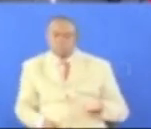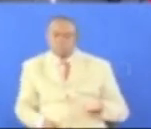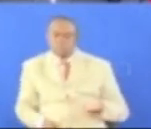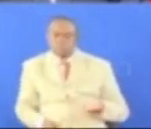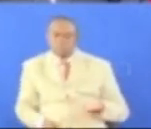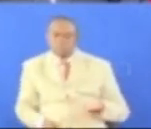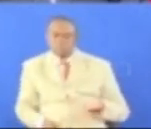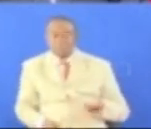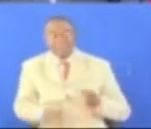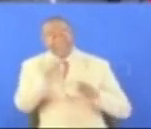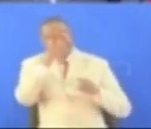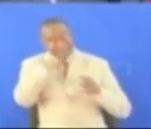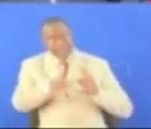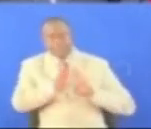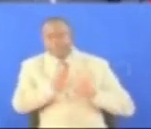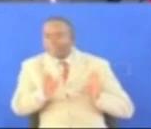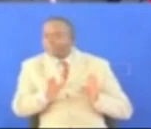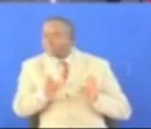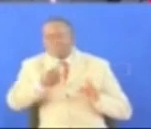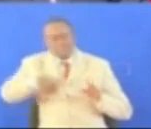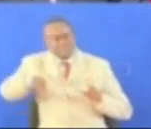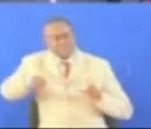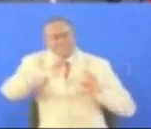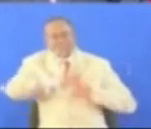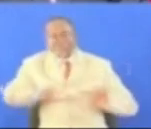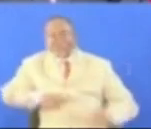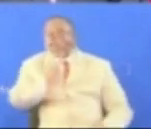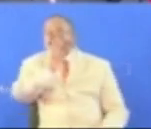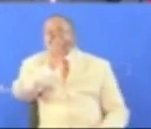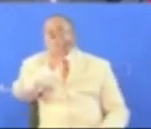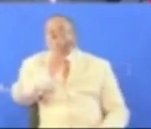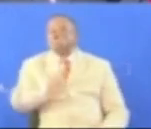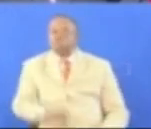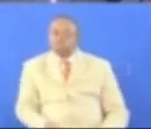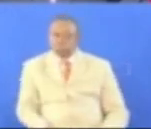kwenye uzao wetu tayari hatuko salama.